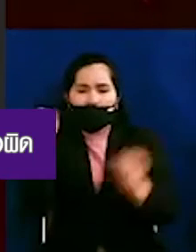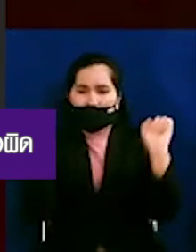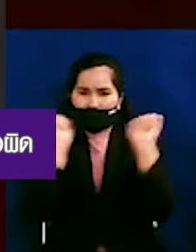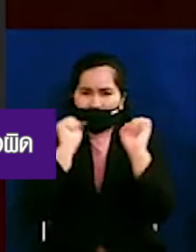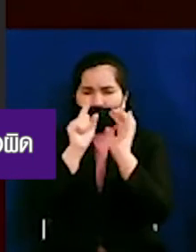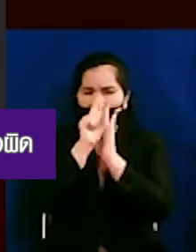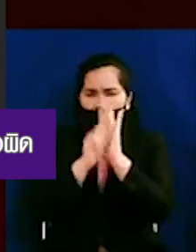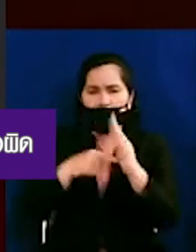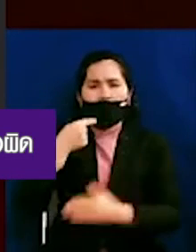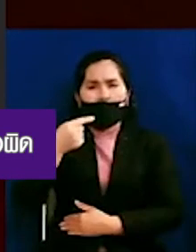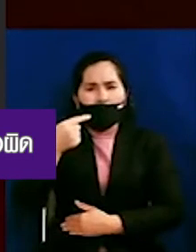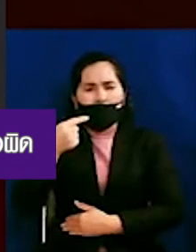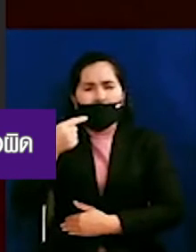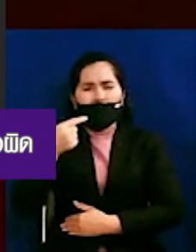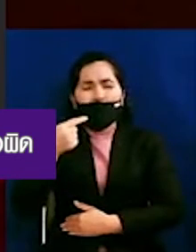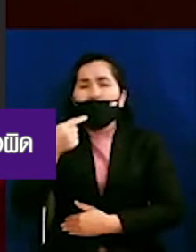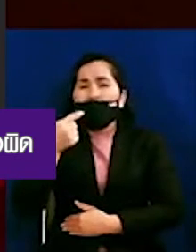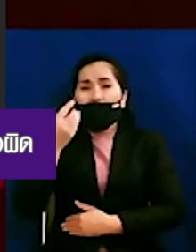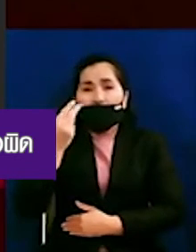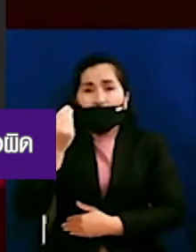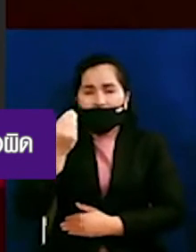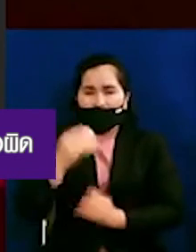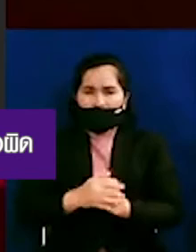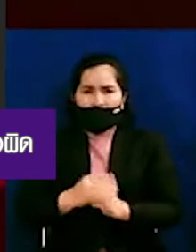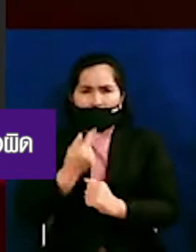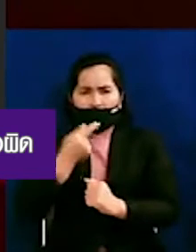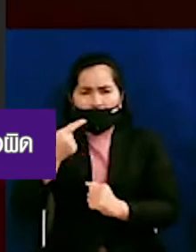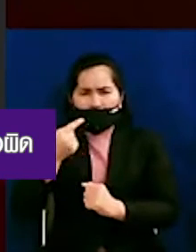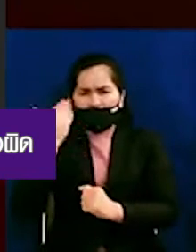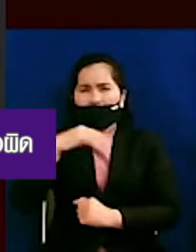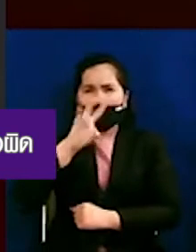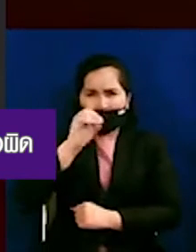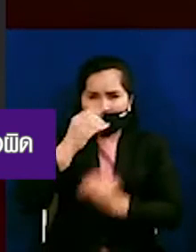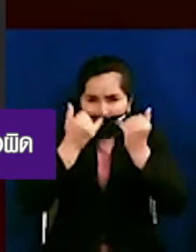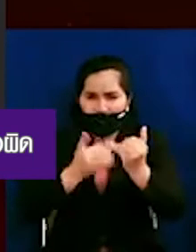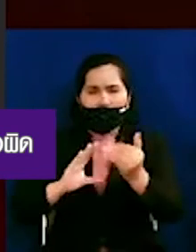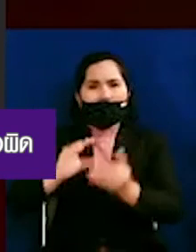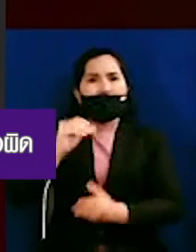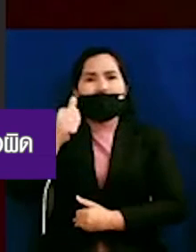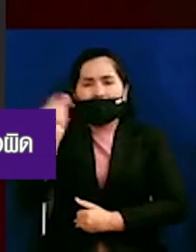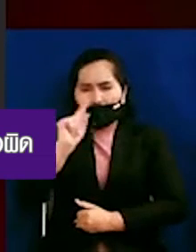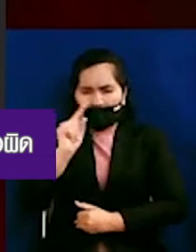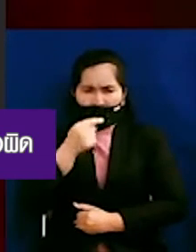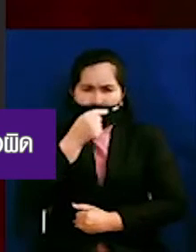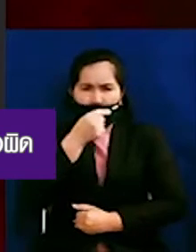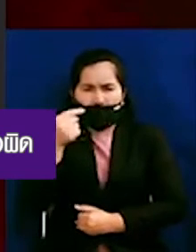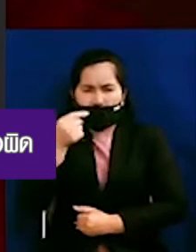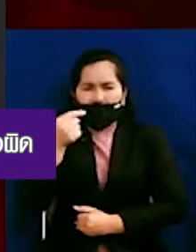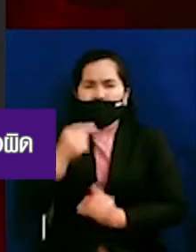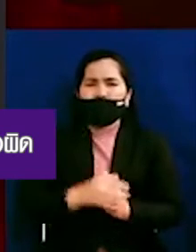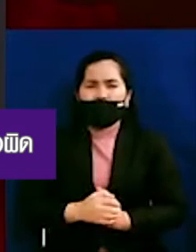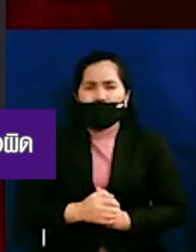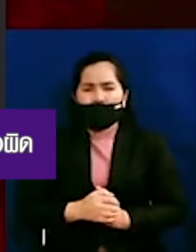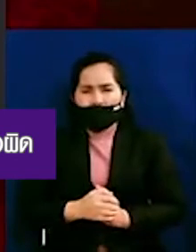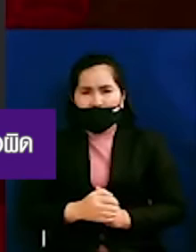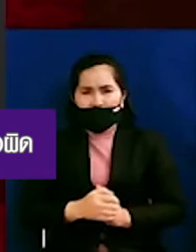ที่ติดลบน้อยลงก็คืออุณหภูมิสูงขึ้นน่ะนะครับจากเดิม -70ก็เหลืออาจจะประมาณที่กำลังดำเนินการอยู่ก็คือ